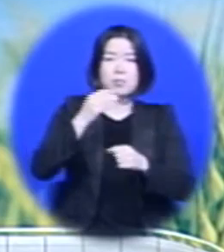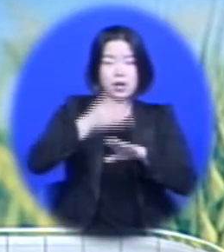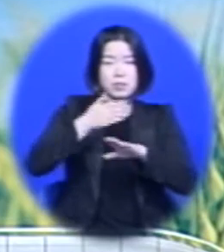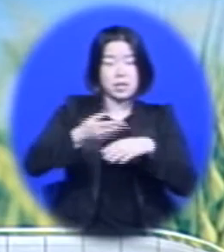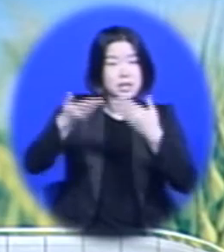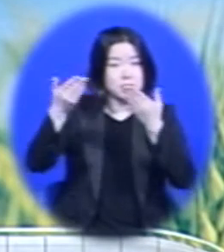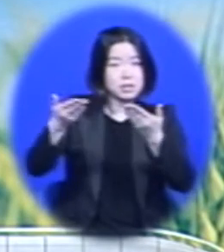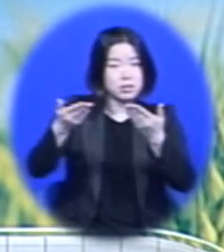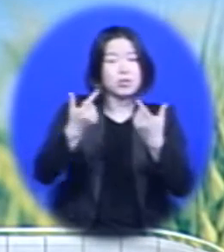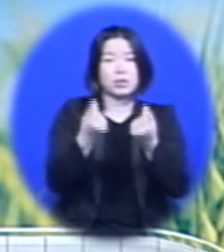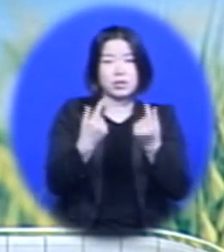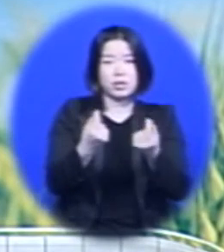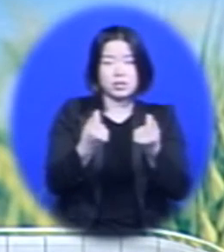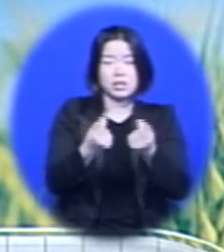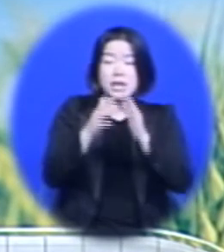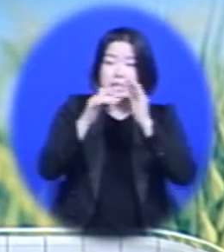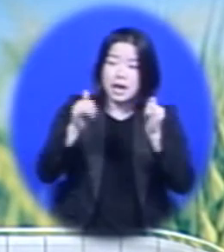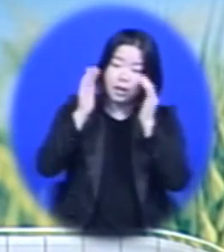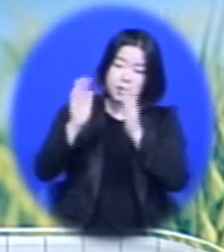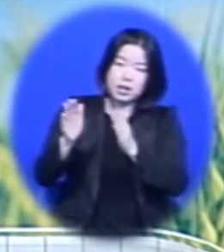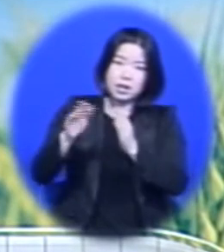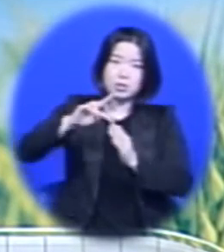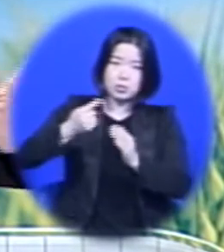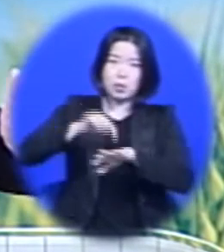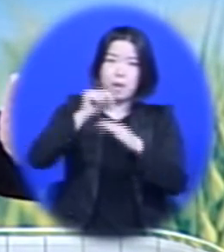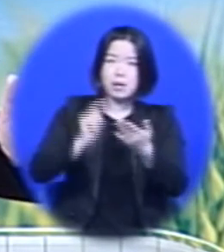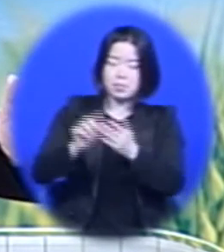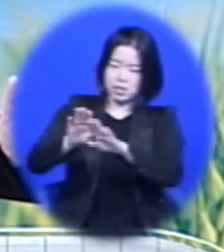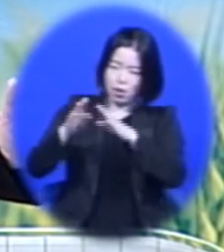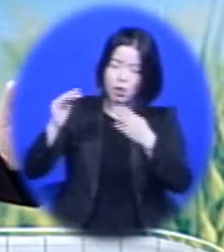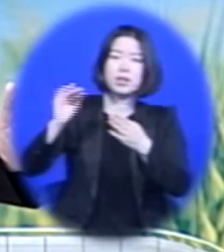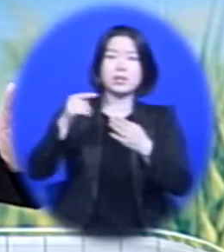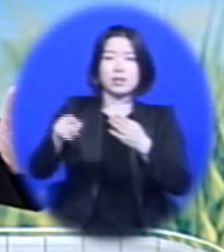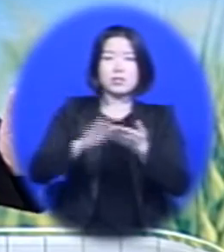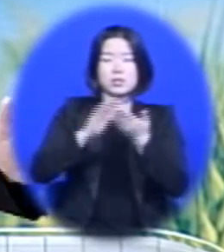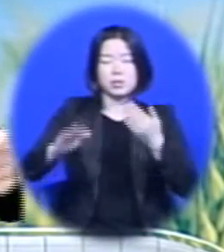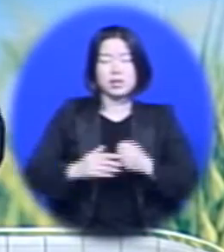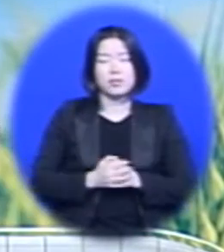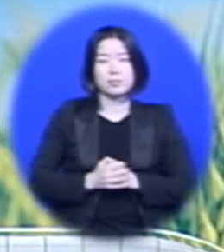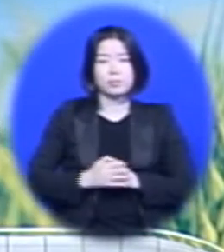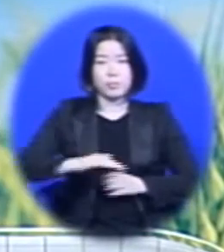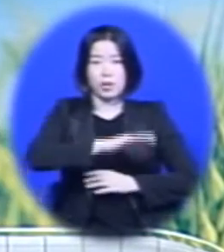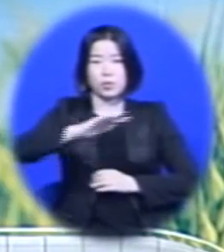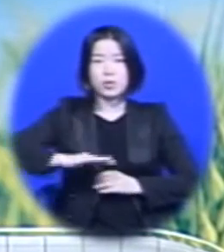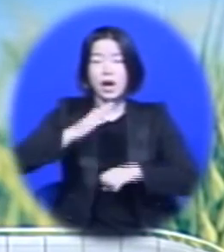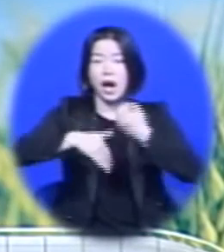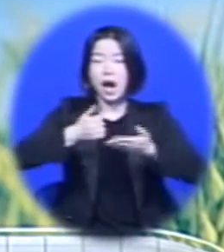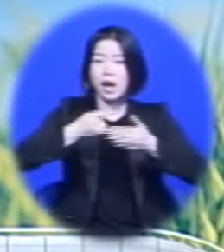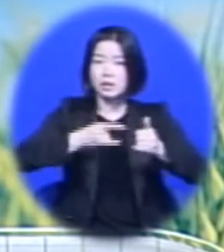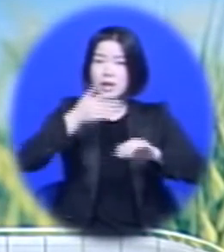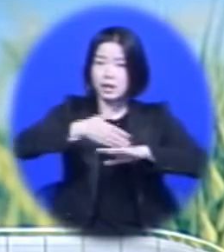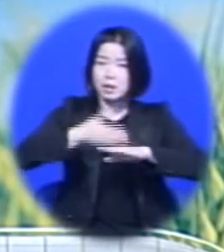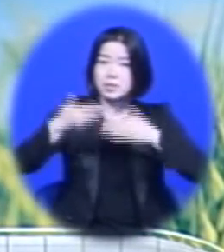함께 사람을 향하여도 마음이 열려야 한다는 것입니다. 우리가 하나님께